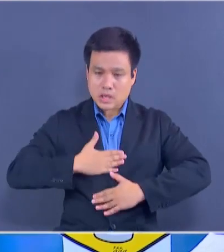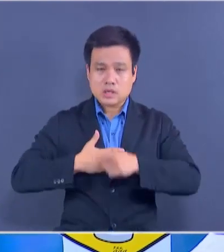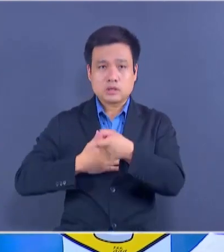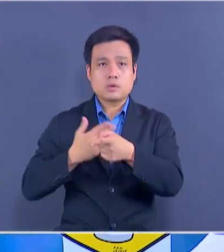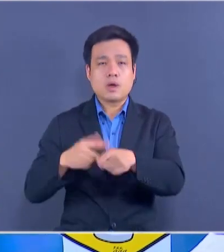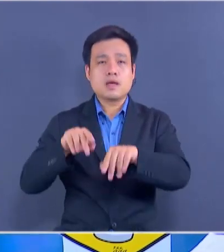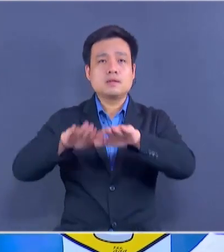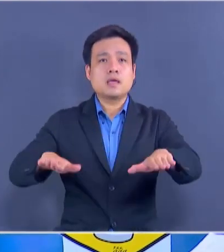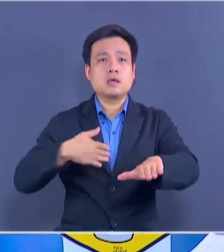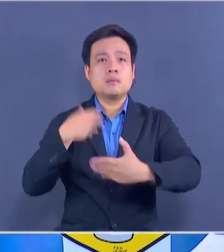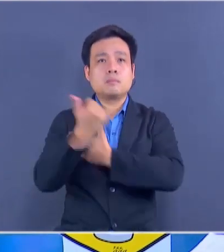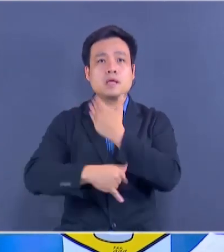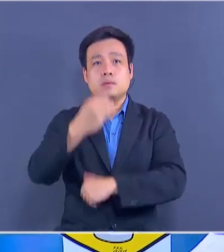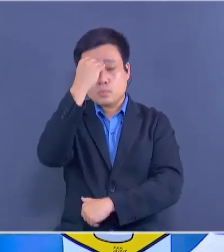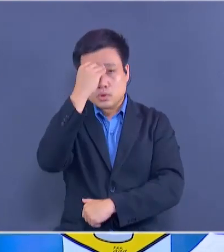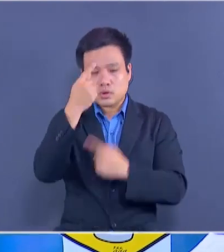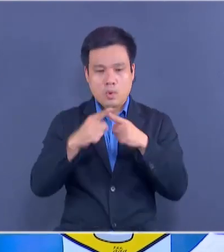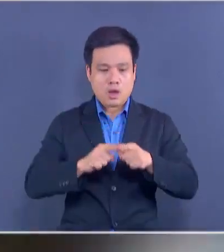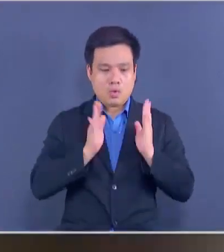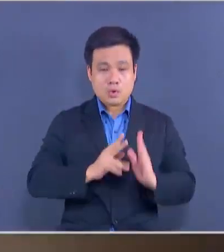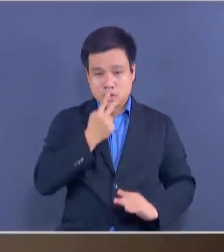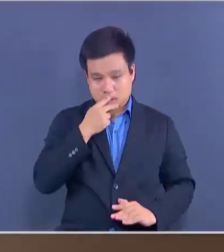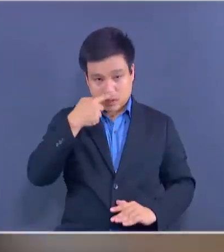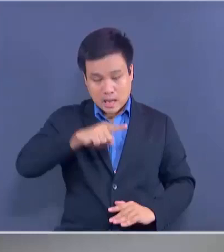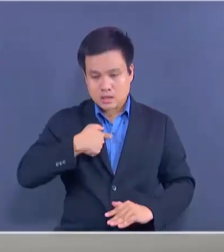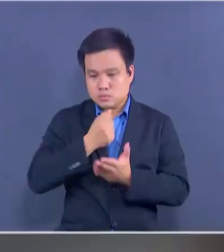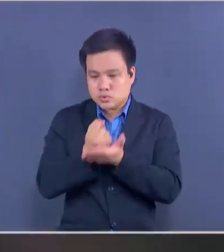าหลักๆคือเรื่องของการสื่อสารค่ะ